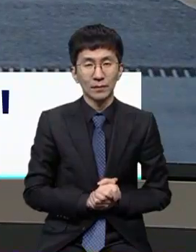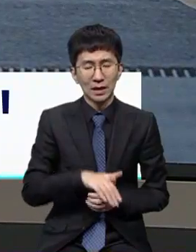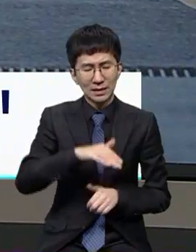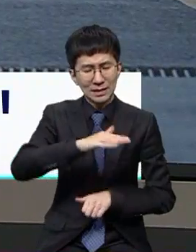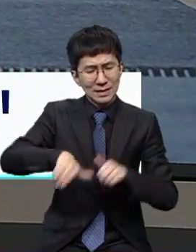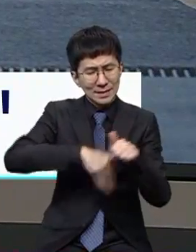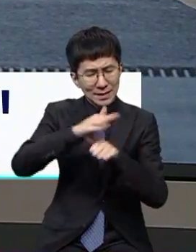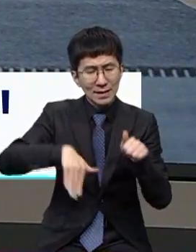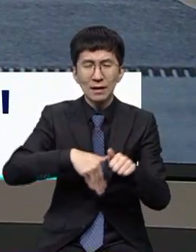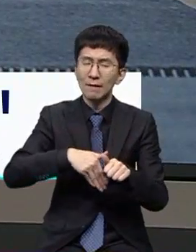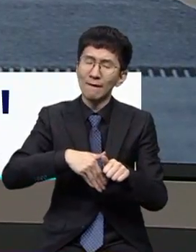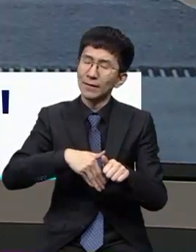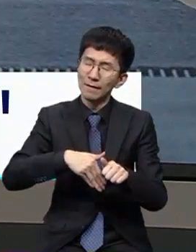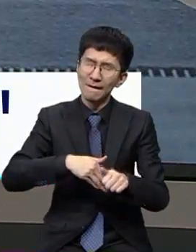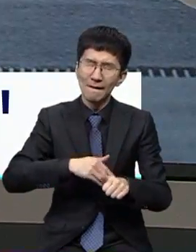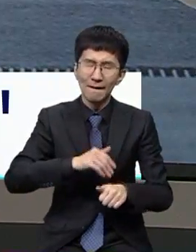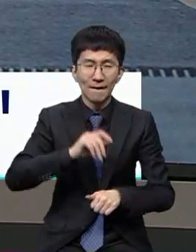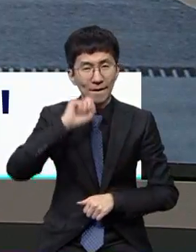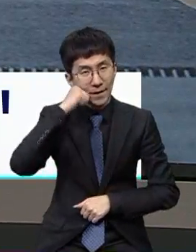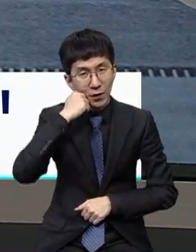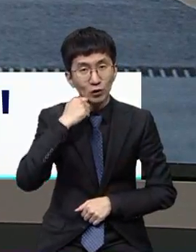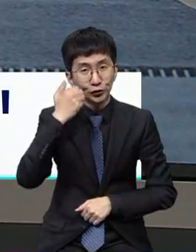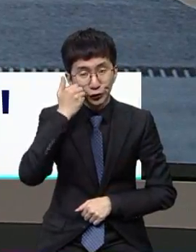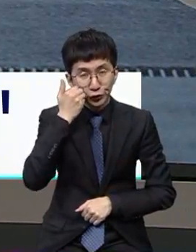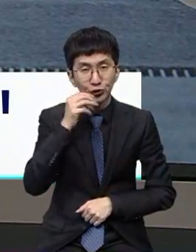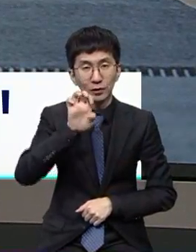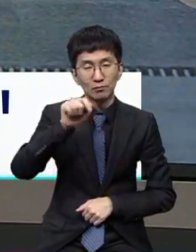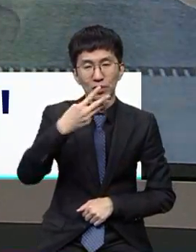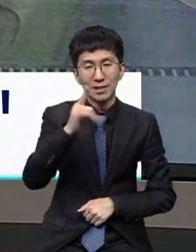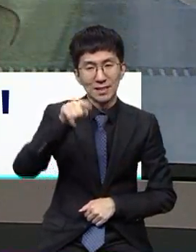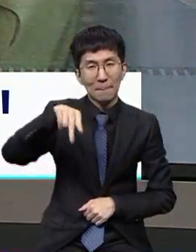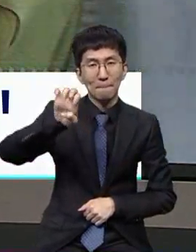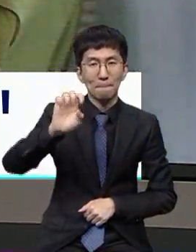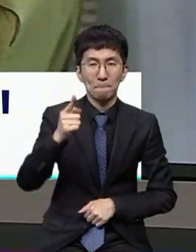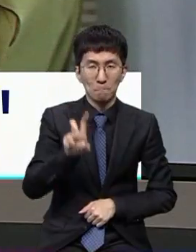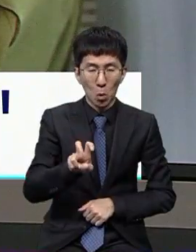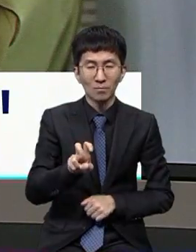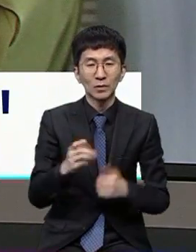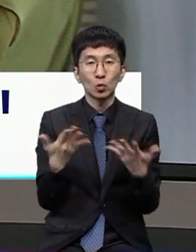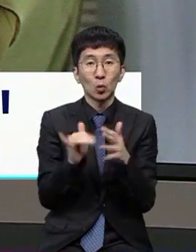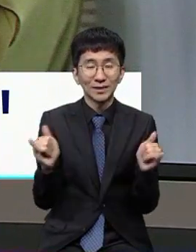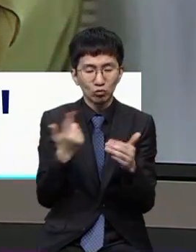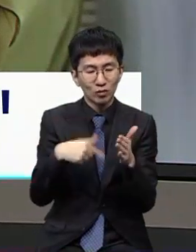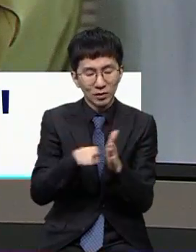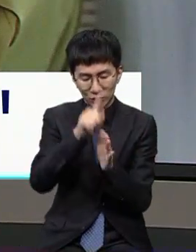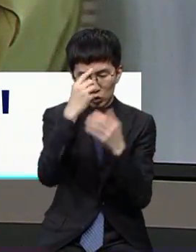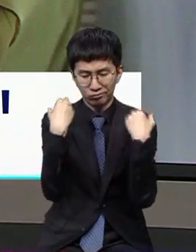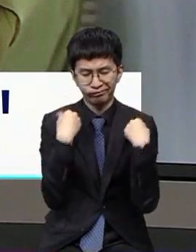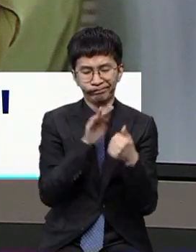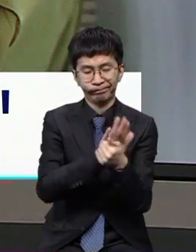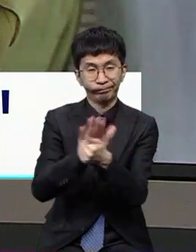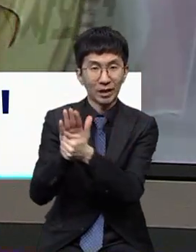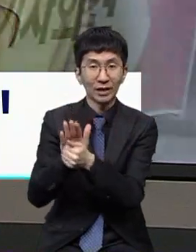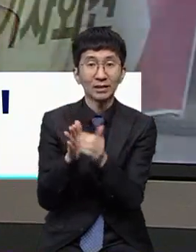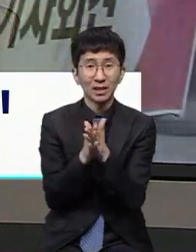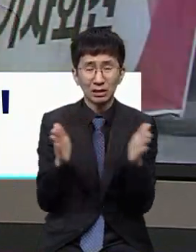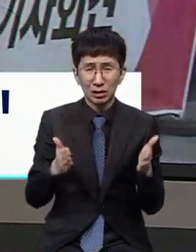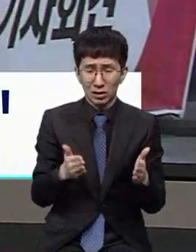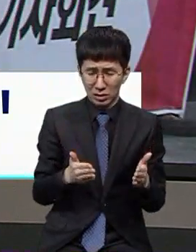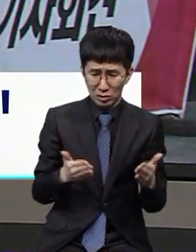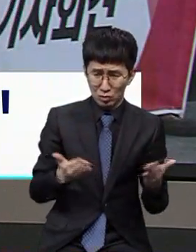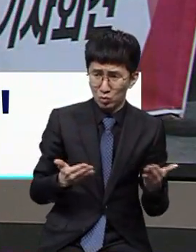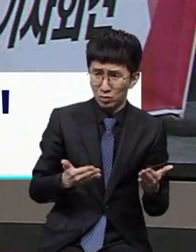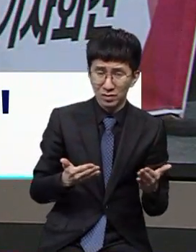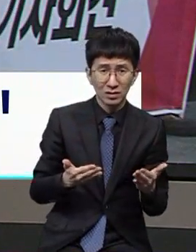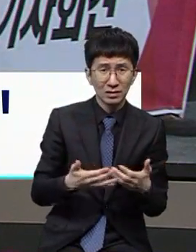근로 조건이 열악한 경우가 많은 플랫폼 노동자들을 위해 정부가 보호 대책을 내놨습니다. 노동계는 오히려 반발하고